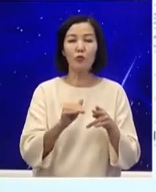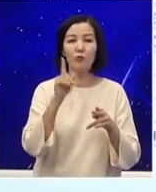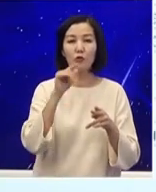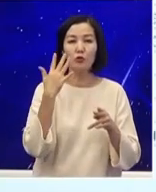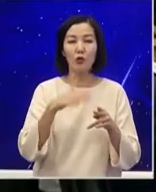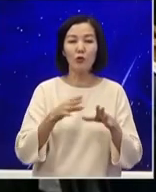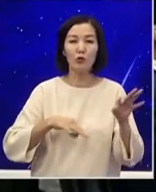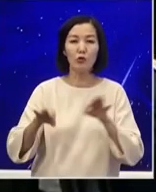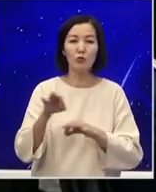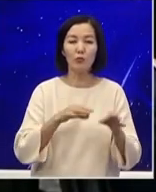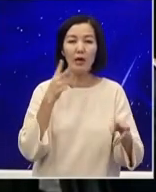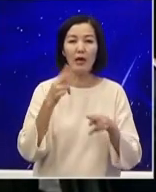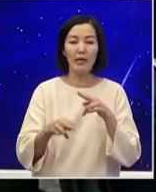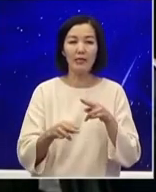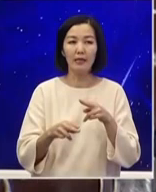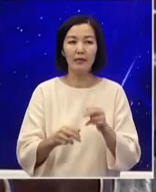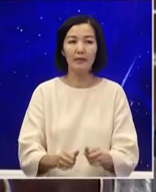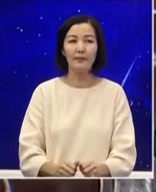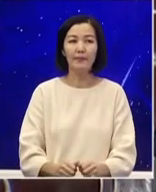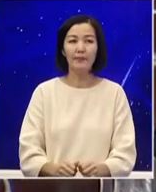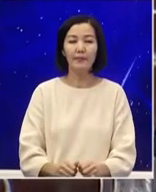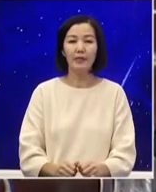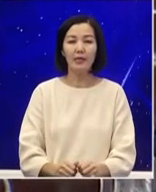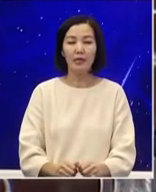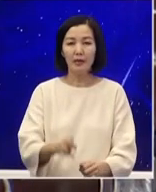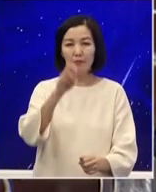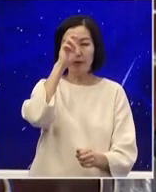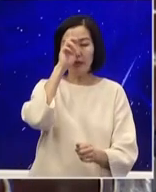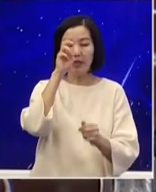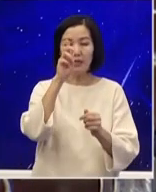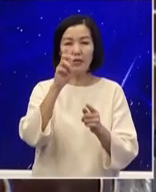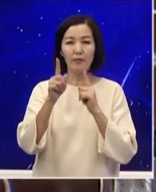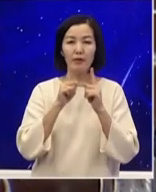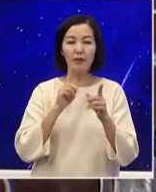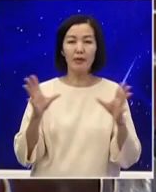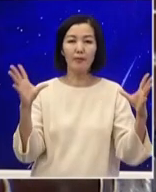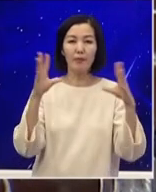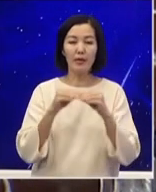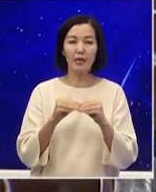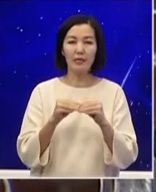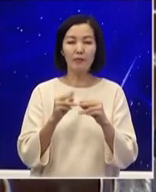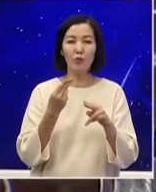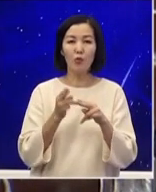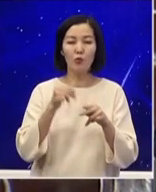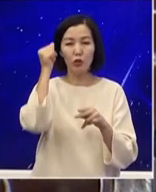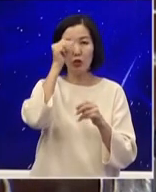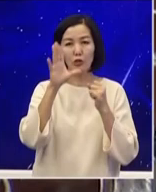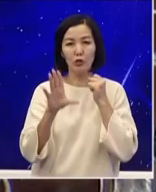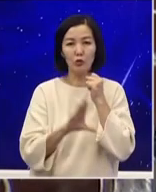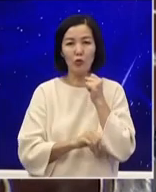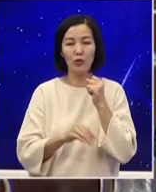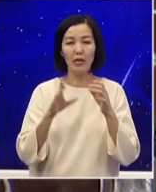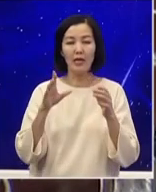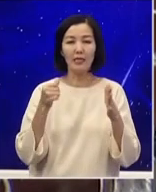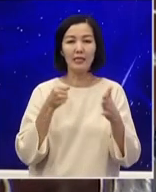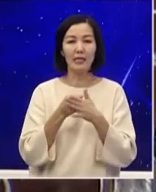жобада жұмыстар аяқталды. Еңбек министрлігі, мүдделі мемлекеттік органдарымен және әкімдіктермен бірлесіп, осы жылдың соңына дейін